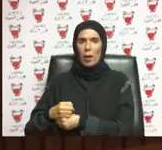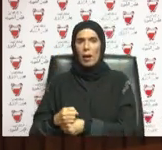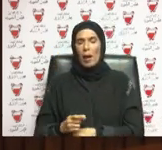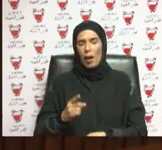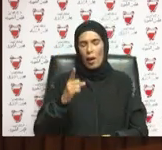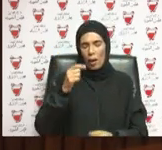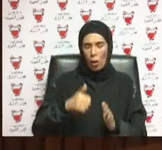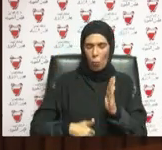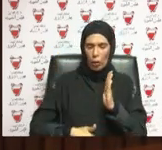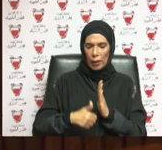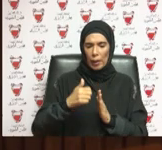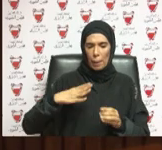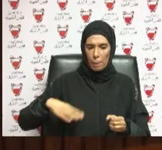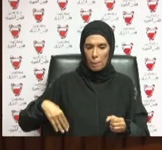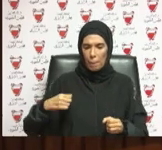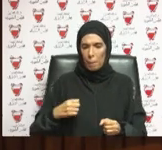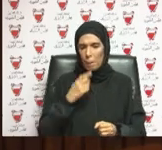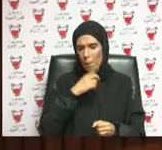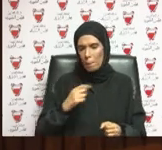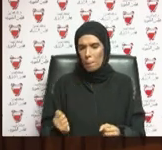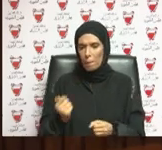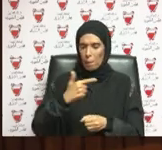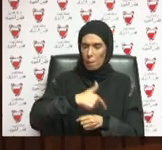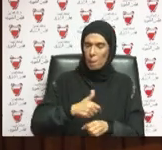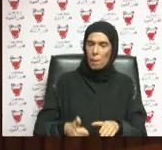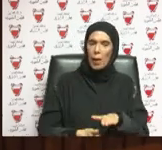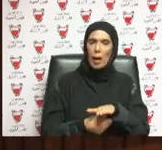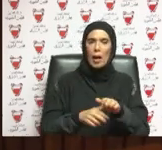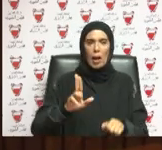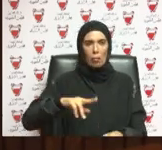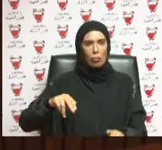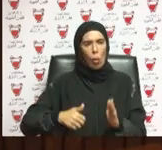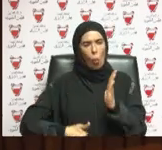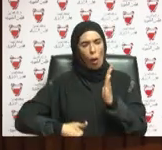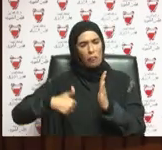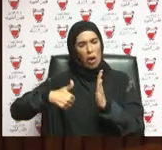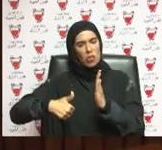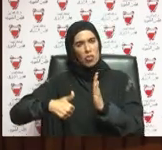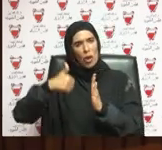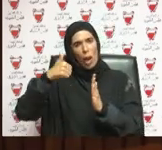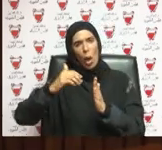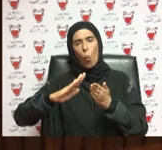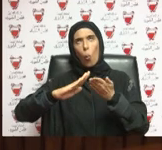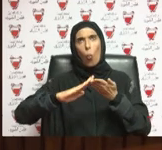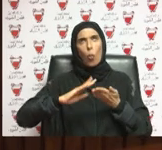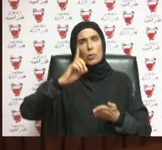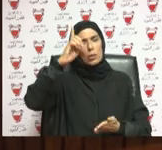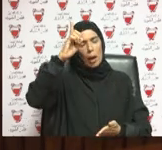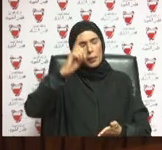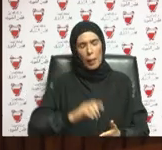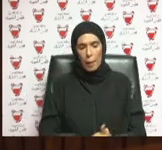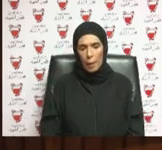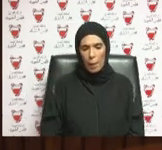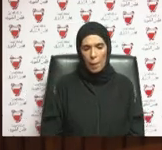وفق صاحب السمو الملكي الأمير سلمان بن حمد آل خليفة ولي العهد رئيس الوزراء، حفظه الله